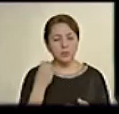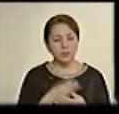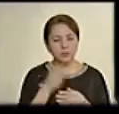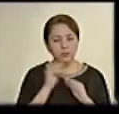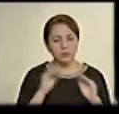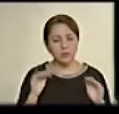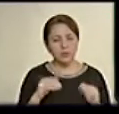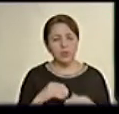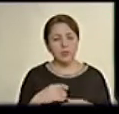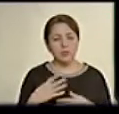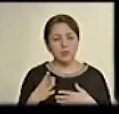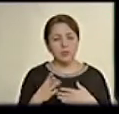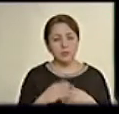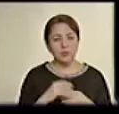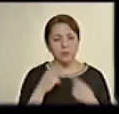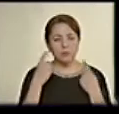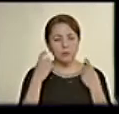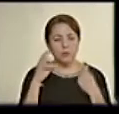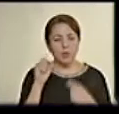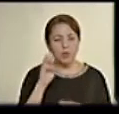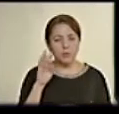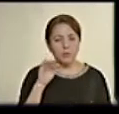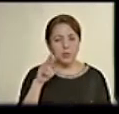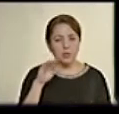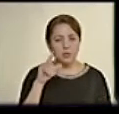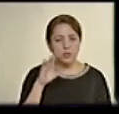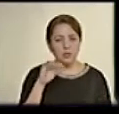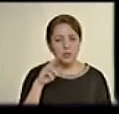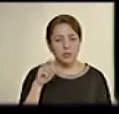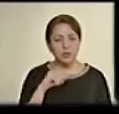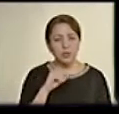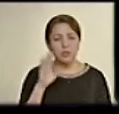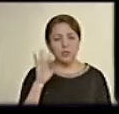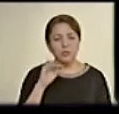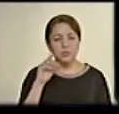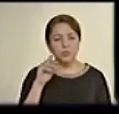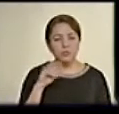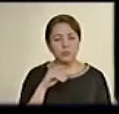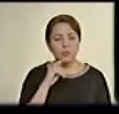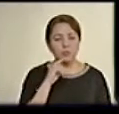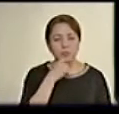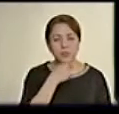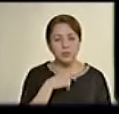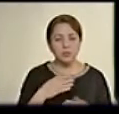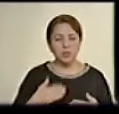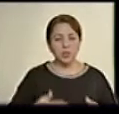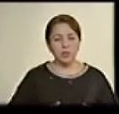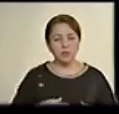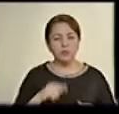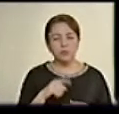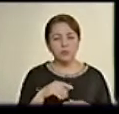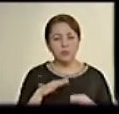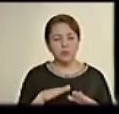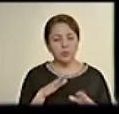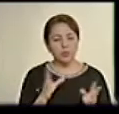chunki biz siz bilan Buxoro amirligidagi ijtimoiy-iqtisodiy hayotda Buxoro amirligining hududi bilan tanishib